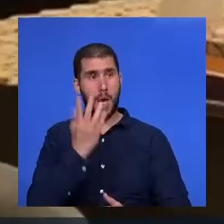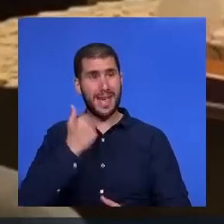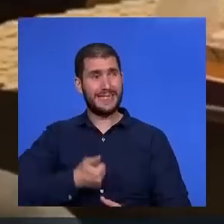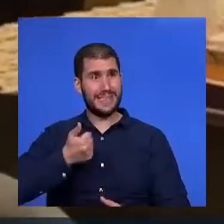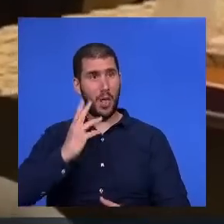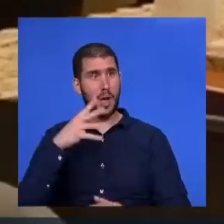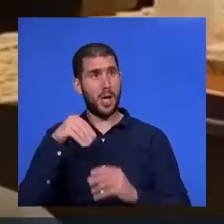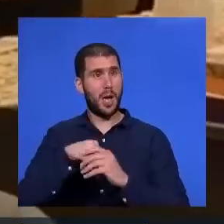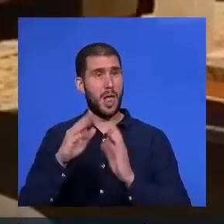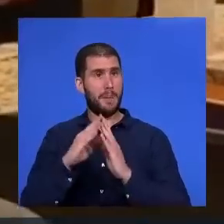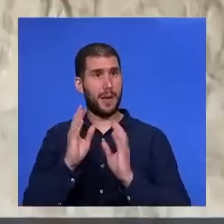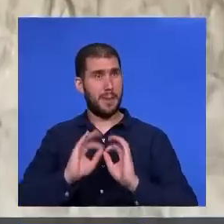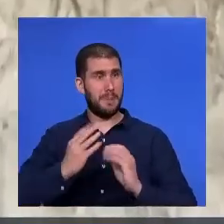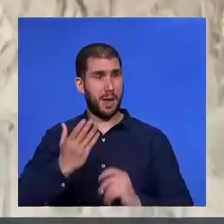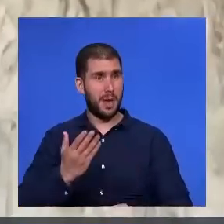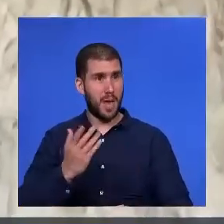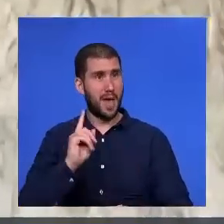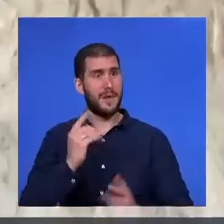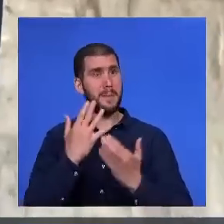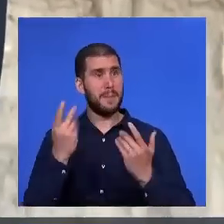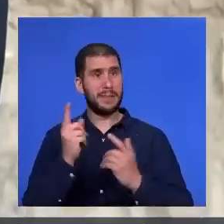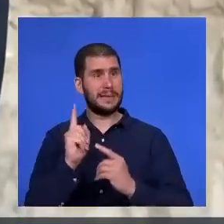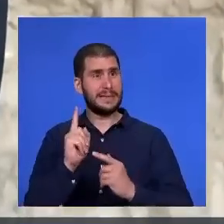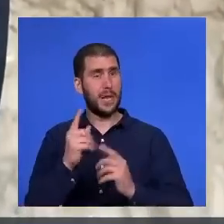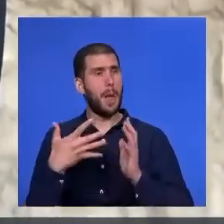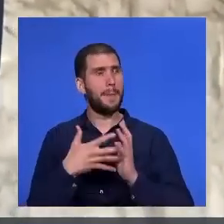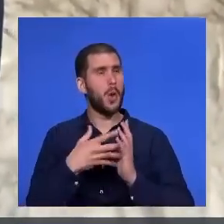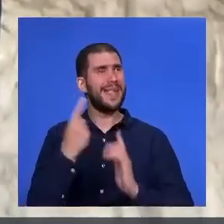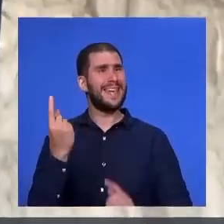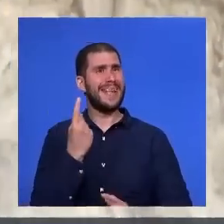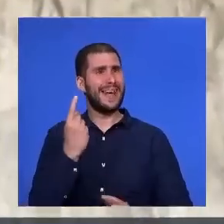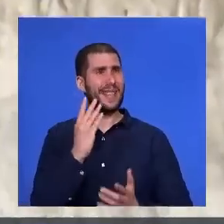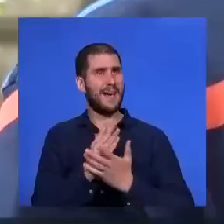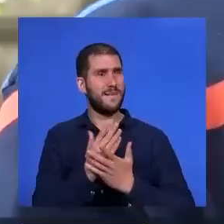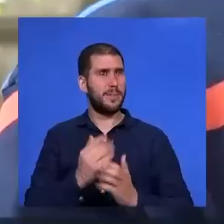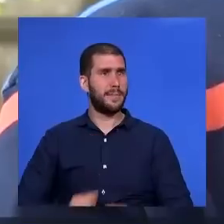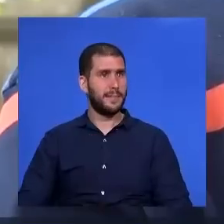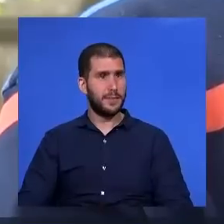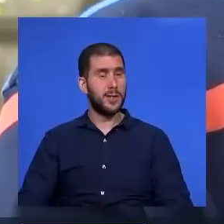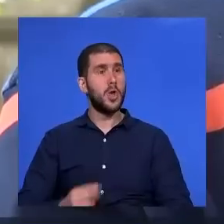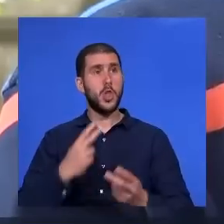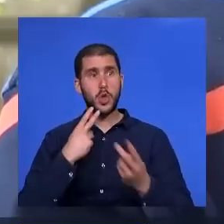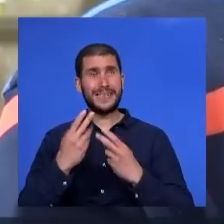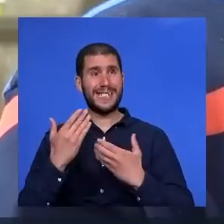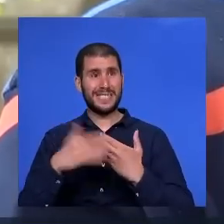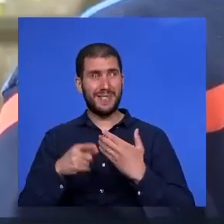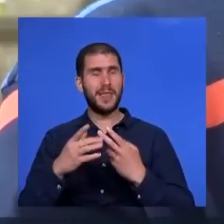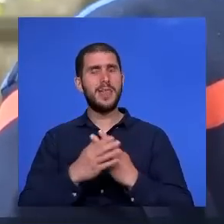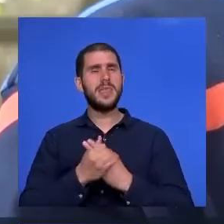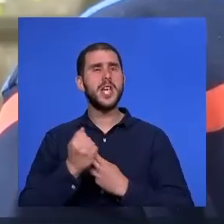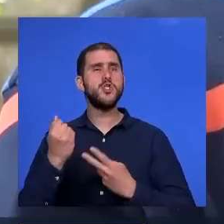היה מכניס אותו לביתו. אבל מסתבר שזו לא הביקורת היחידה שהטיח בו. התוצאה הסופית